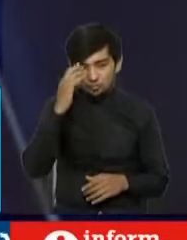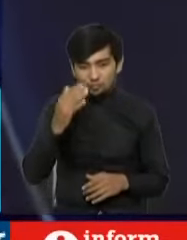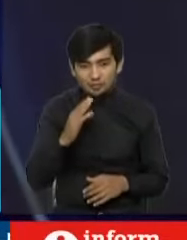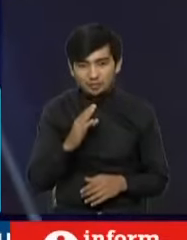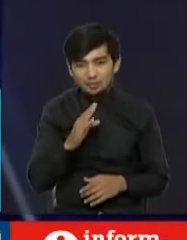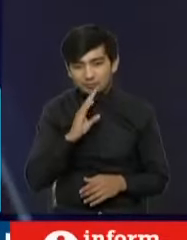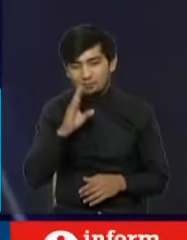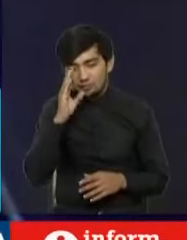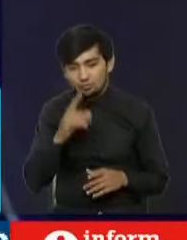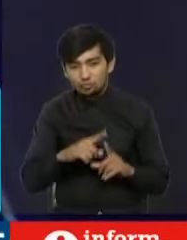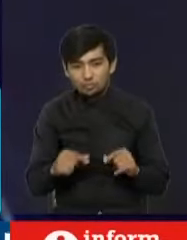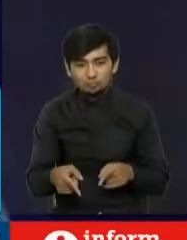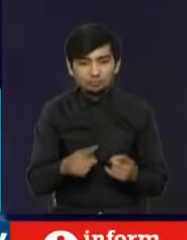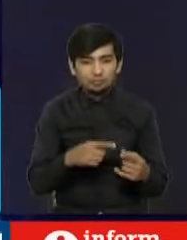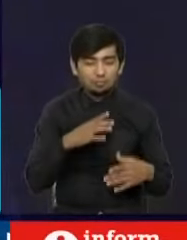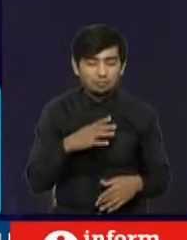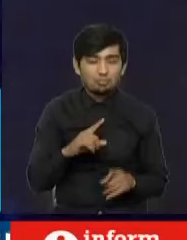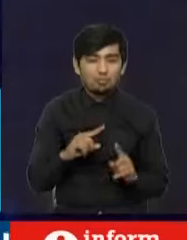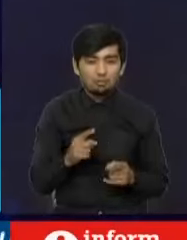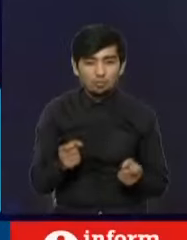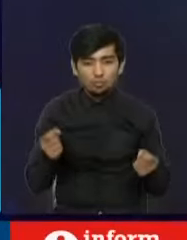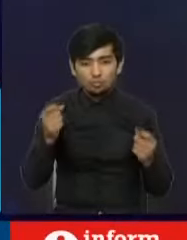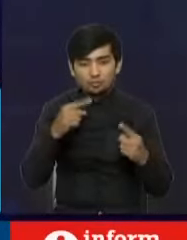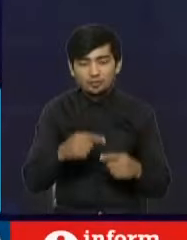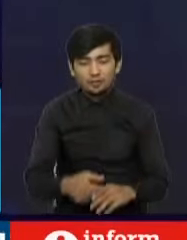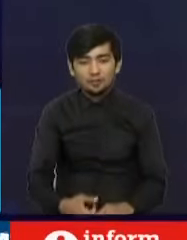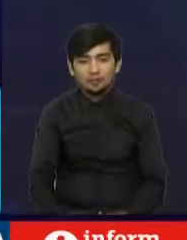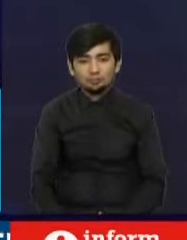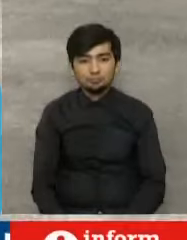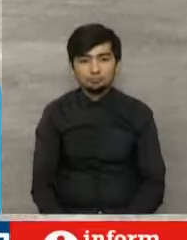көшірілді? Мән-жайды өңірдегі әріптесім Назерке Көбасова білген еді.